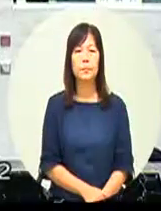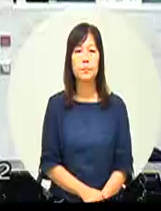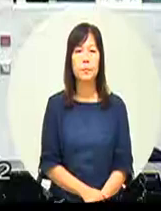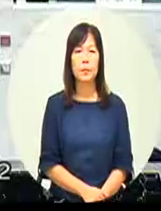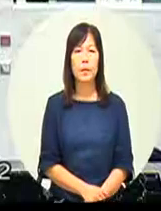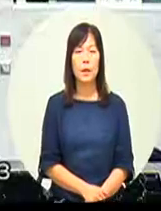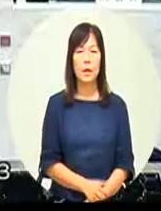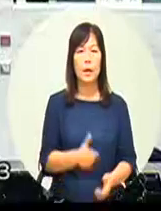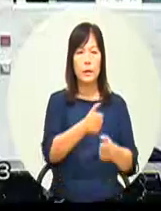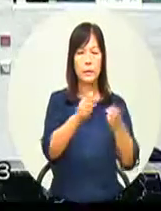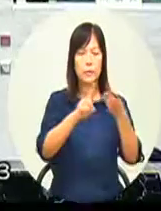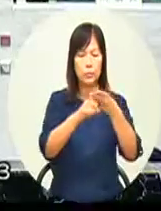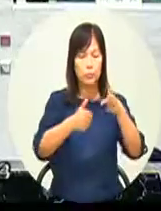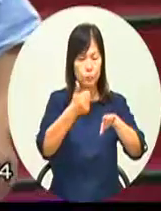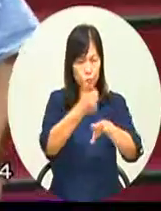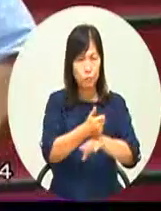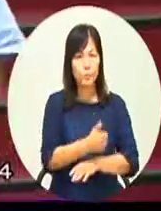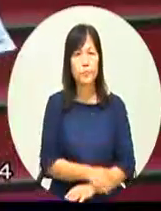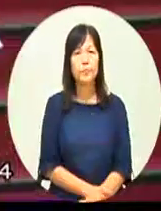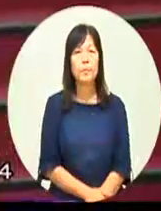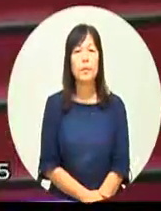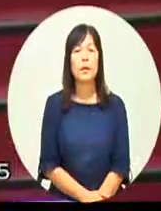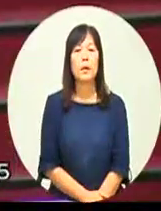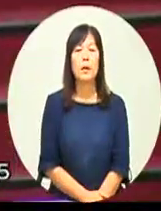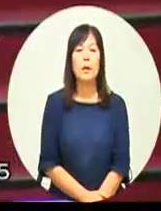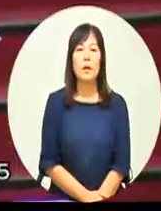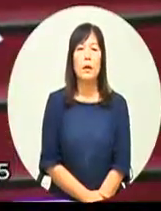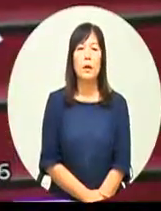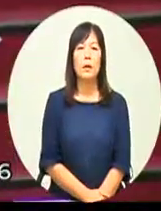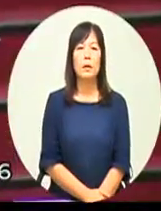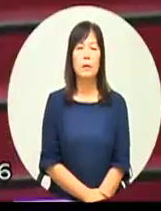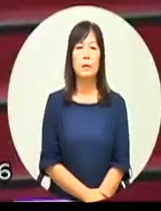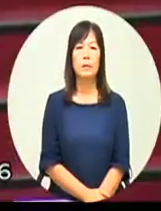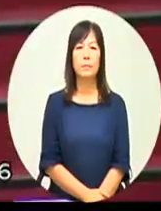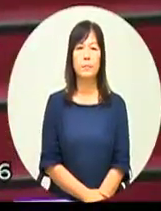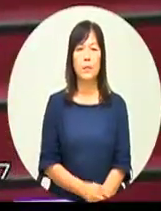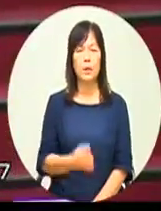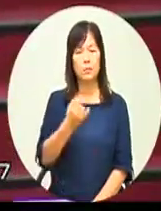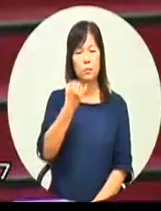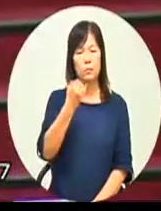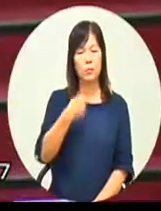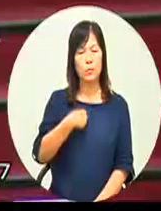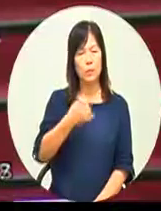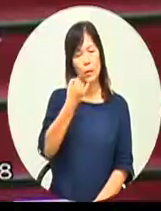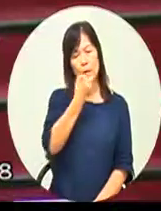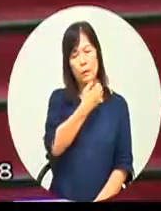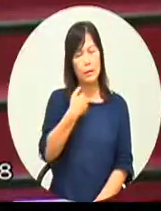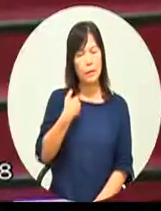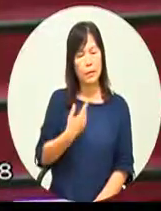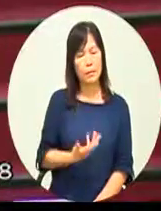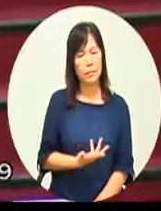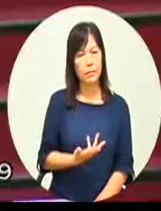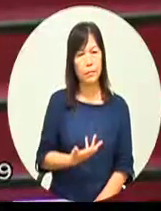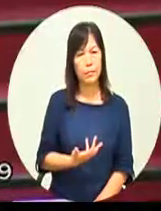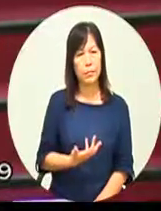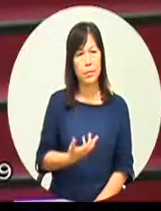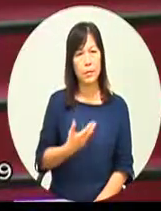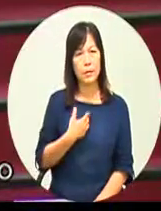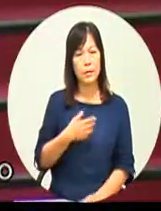谢谢主席。那么我可能就是南